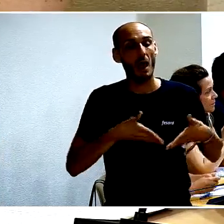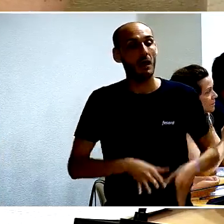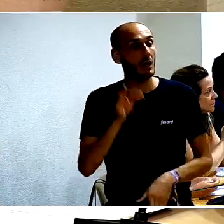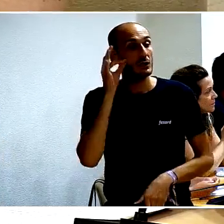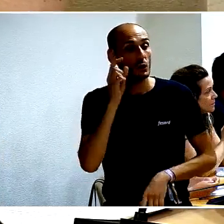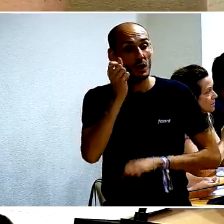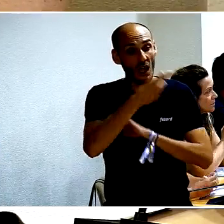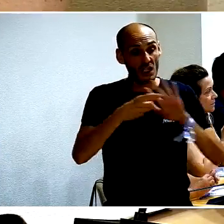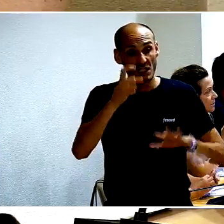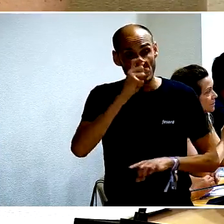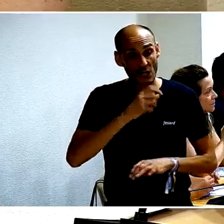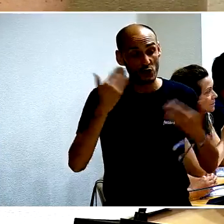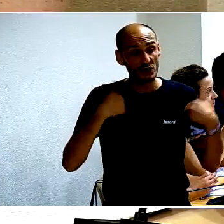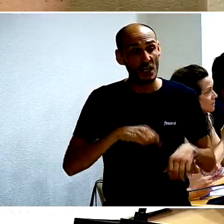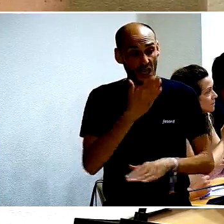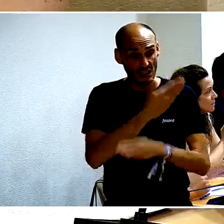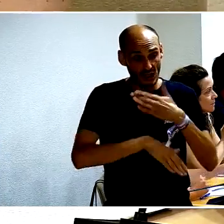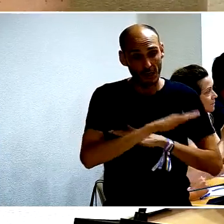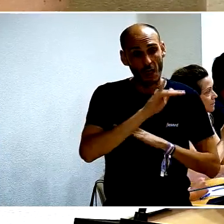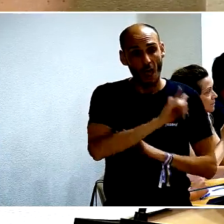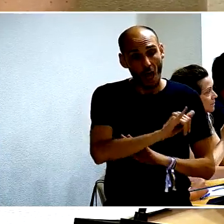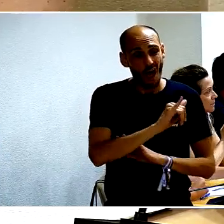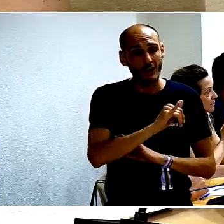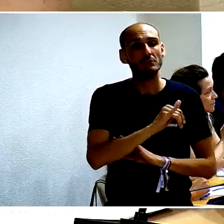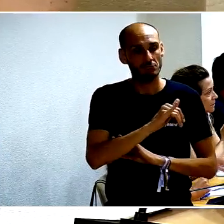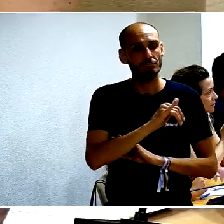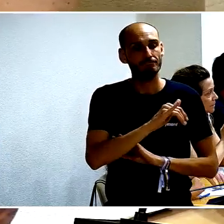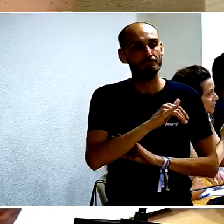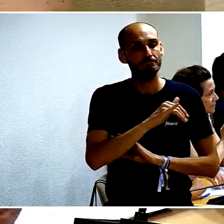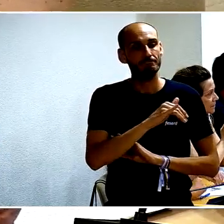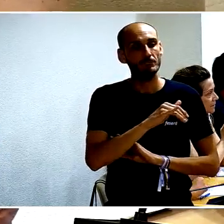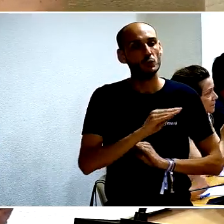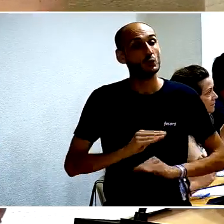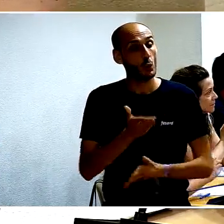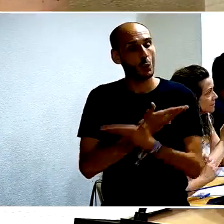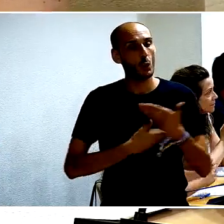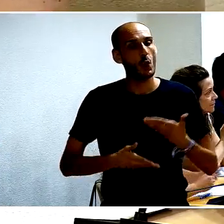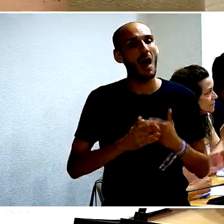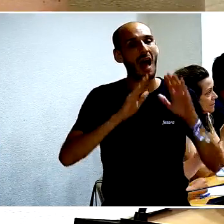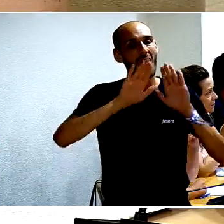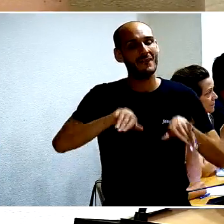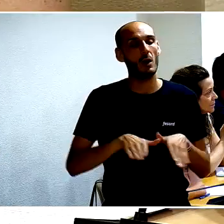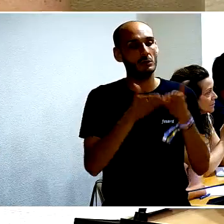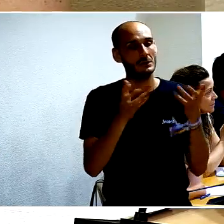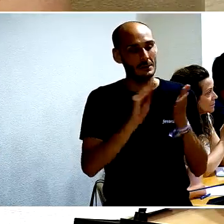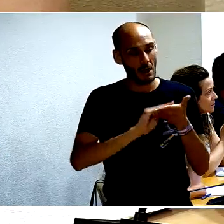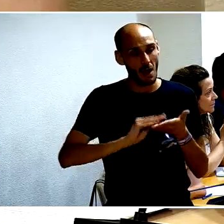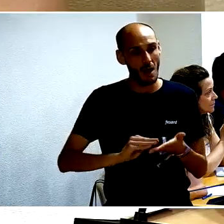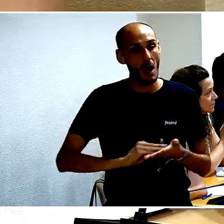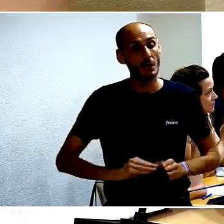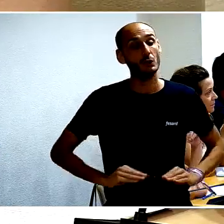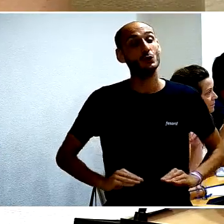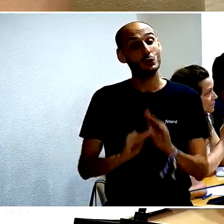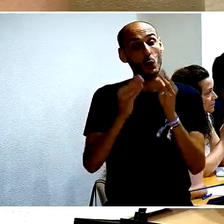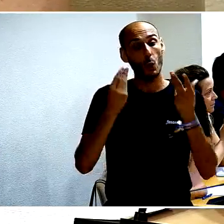16 anys i amb una discapacitat ha sigut capaç, amb la seva col·laboració, d'escriure un llibre i contar la vida com ella